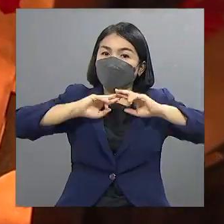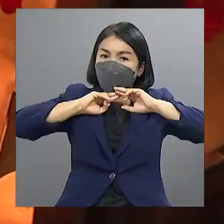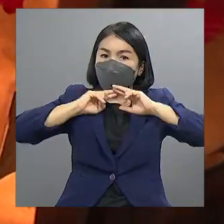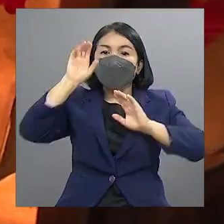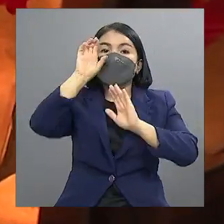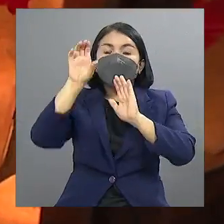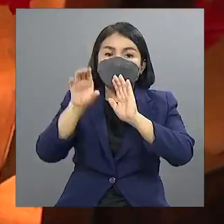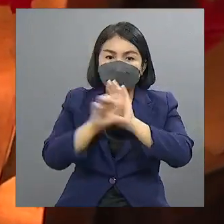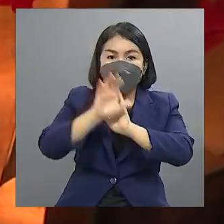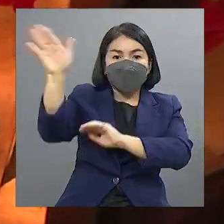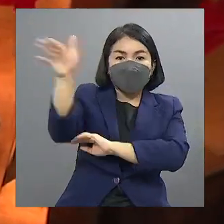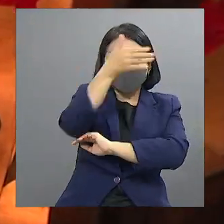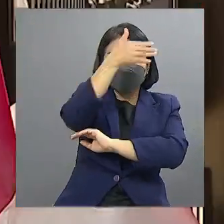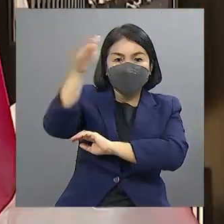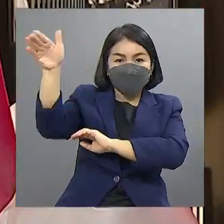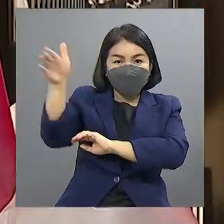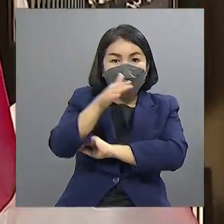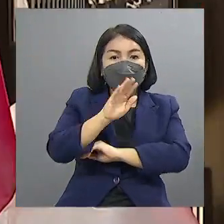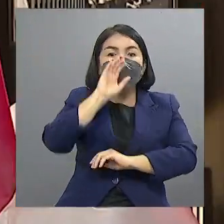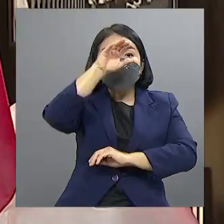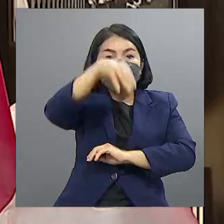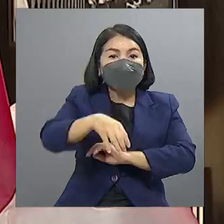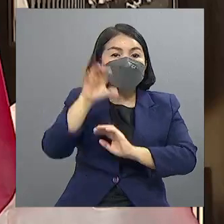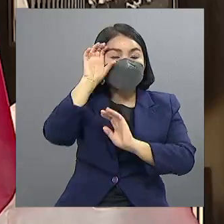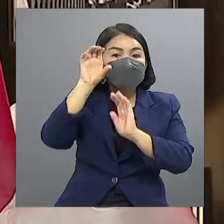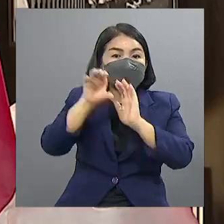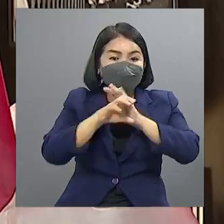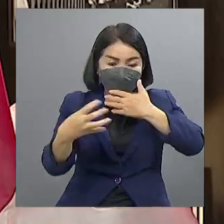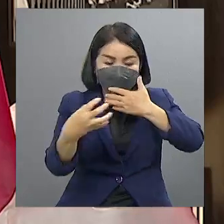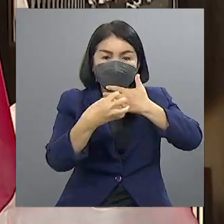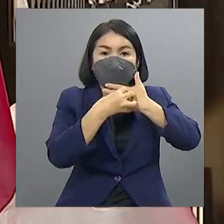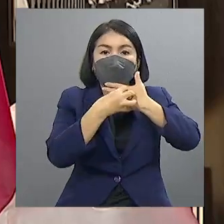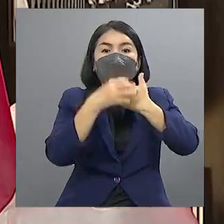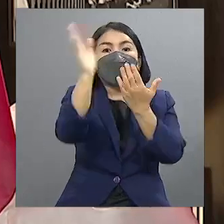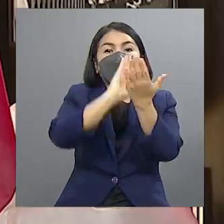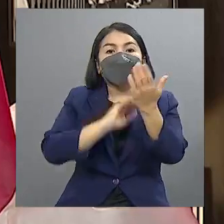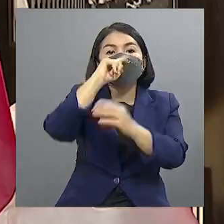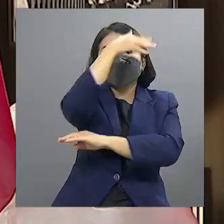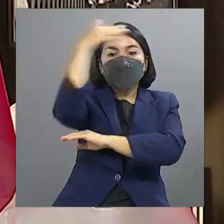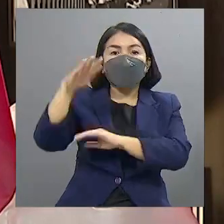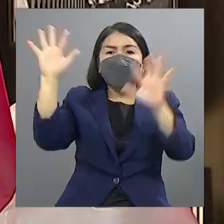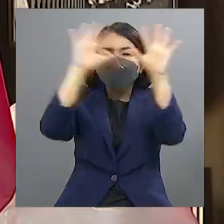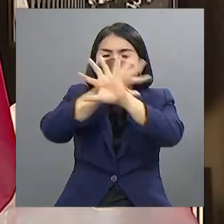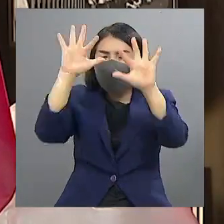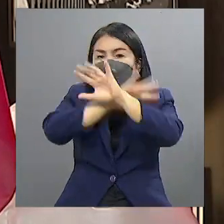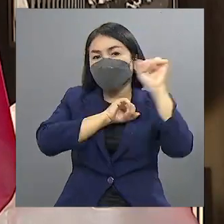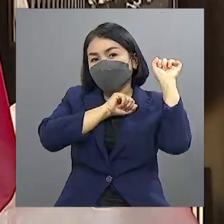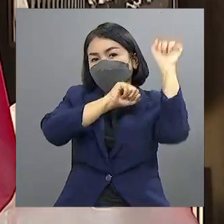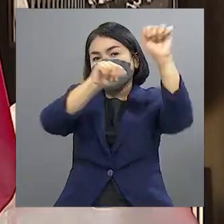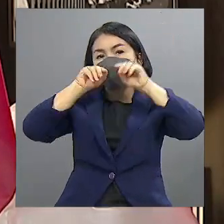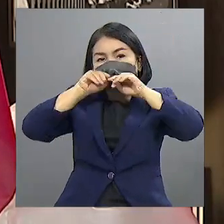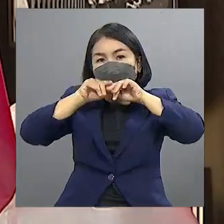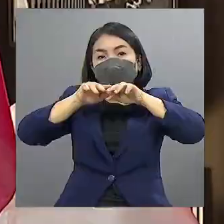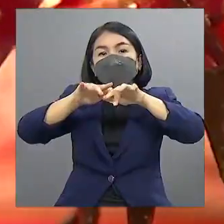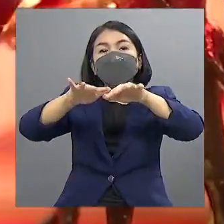องนั่นก็คือธงช้างเผือกเพราะฉะนั้นจึงเป็นสิ่งสำคัญที่เราประกาศเกียรติยศเกียรติภูมิความเป็นชาติผ่านผืนธงช้างเผือกในส